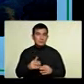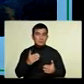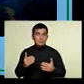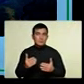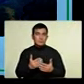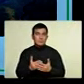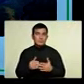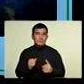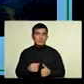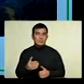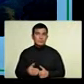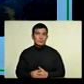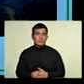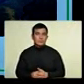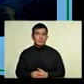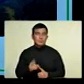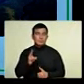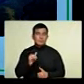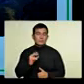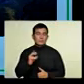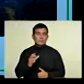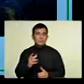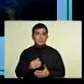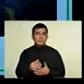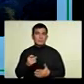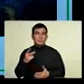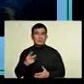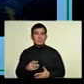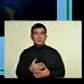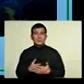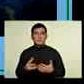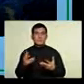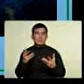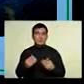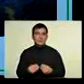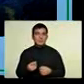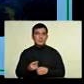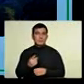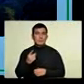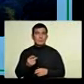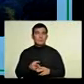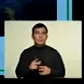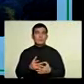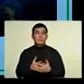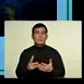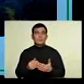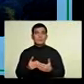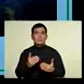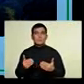на 32 дня, около Нукуса на 120 дней. И когда она покрывается льдом,